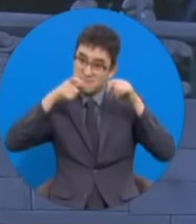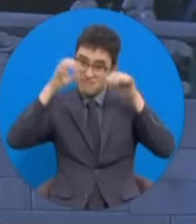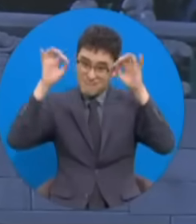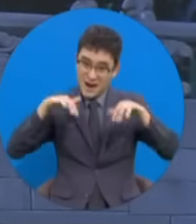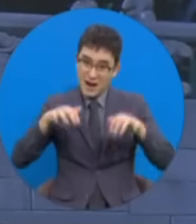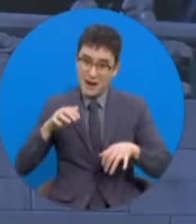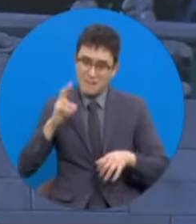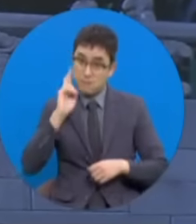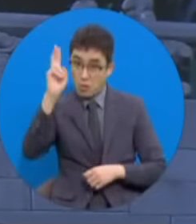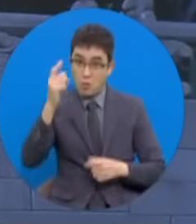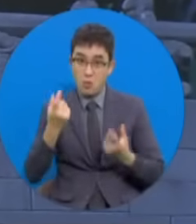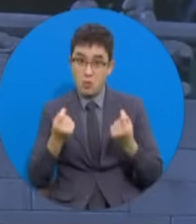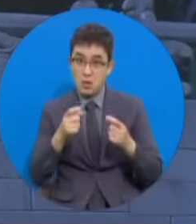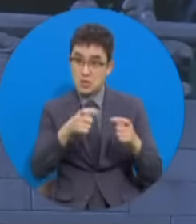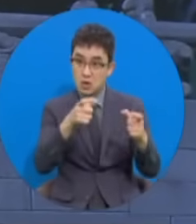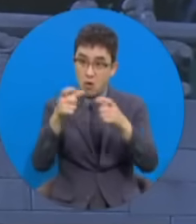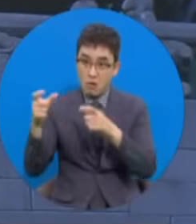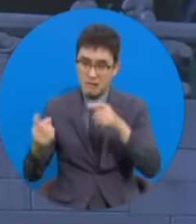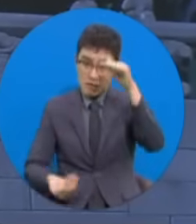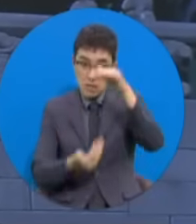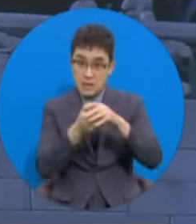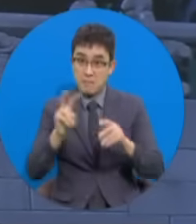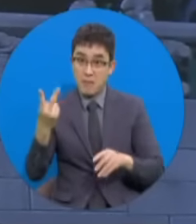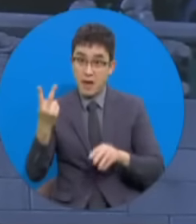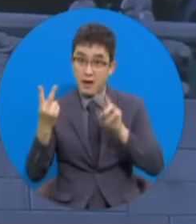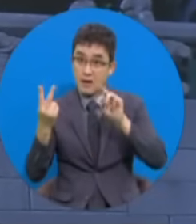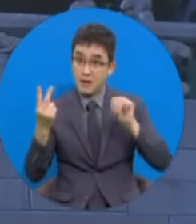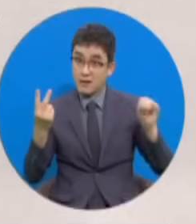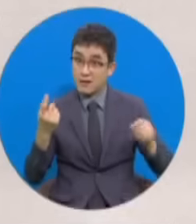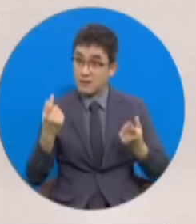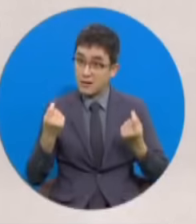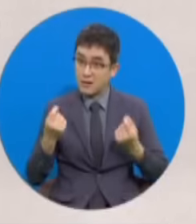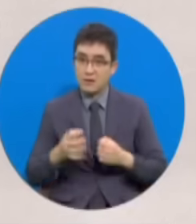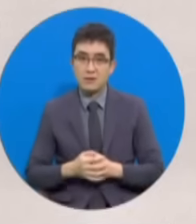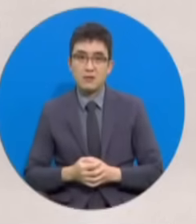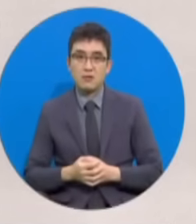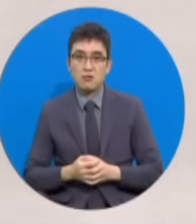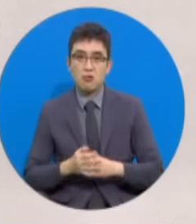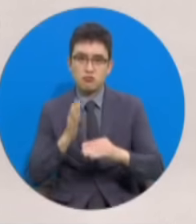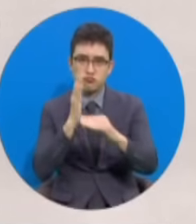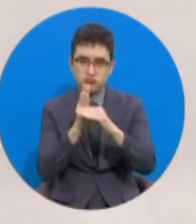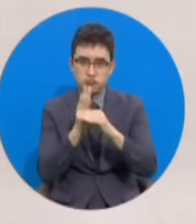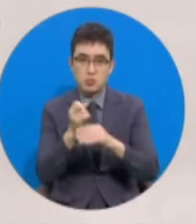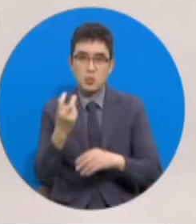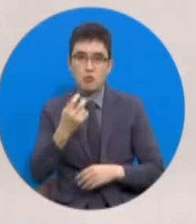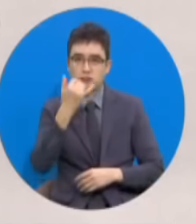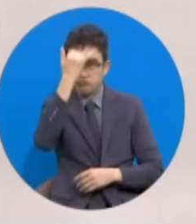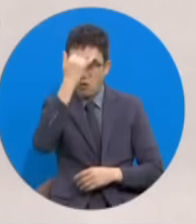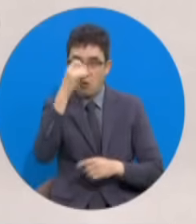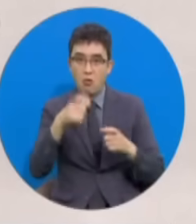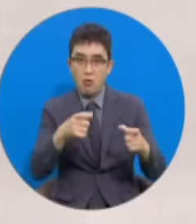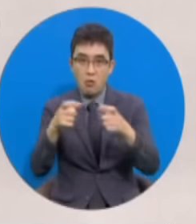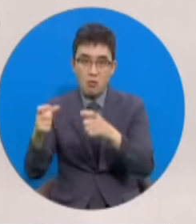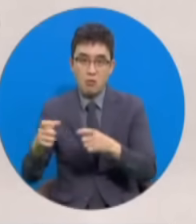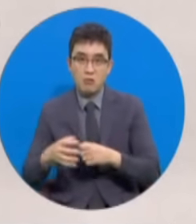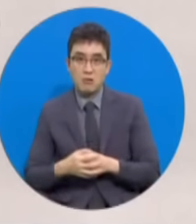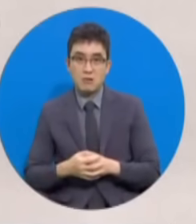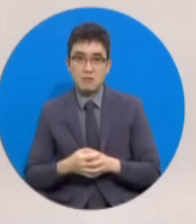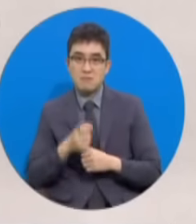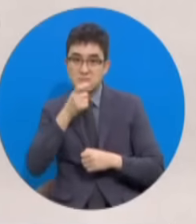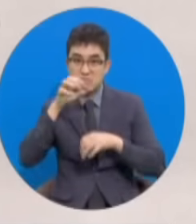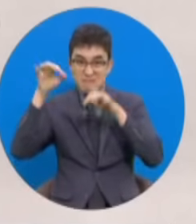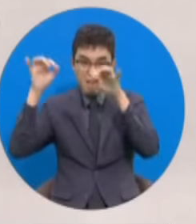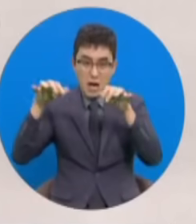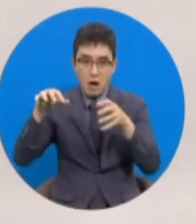따라서는 200mm가 온 곳도 있다면서요. 맞습니다. 중부지방과 충청 지역에 좁게 강하게 발달한 집중호우대